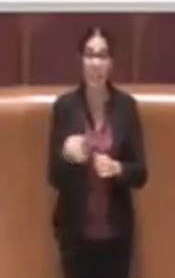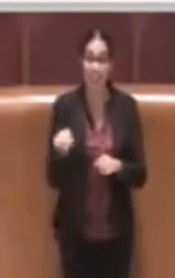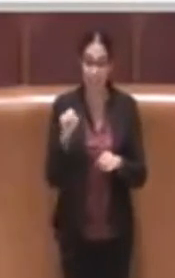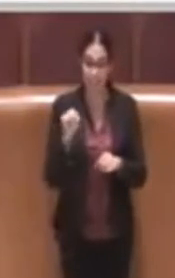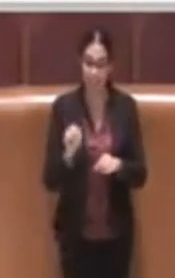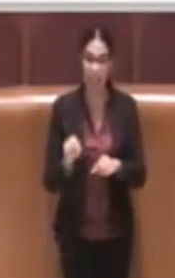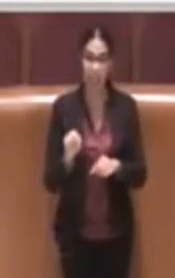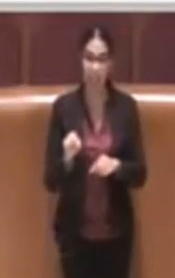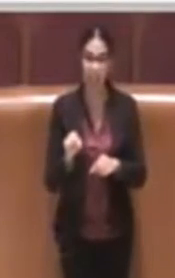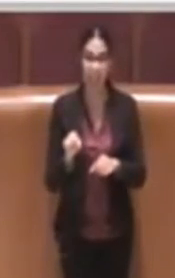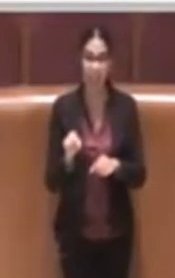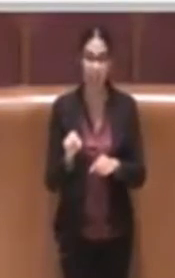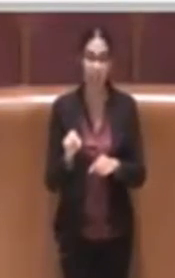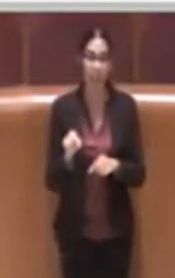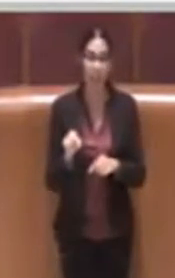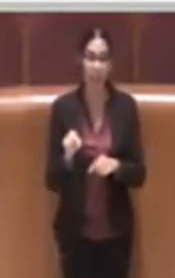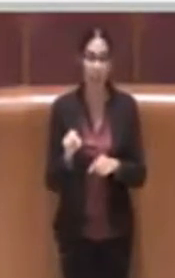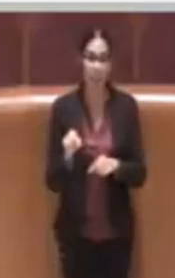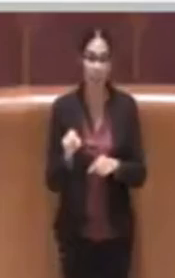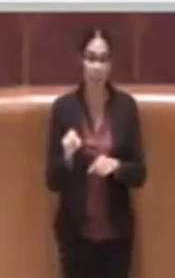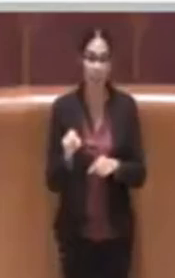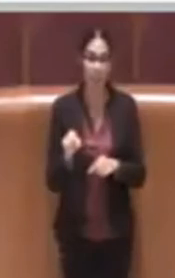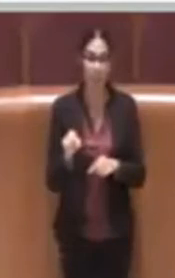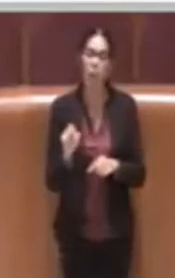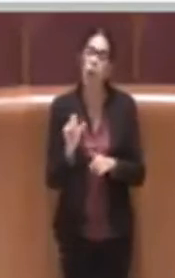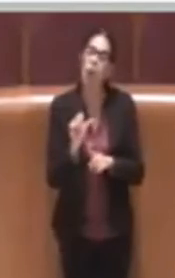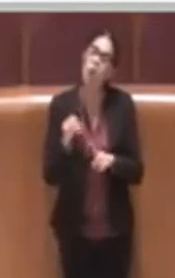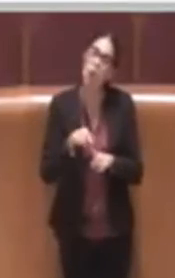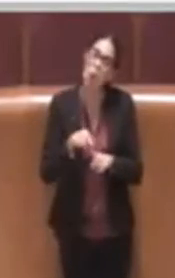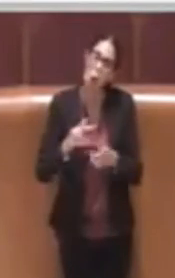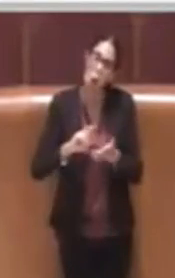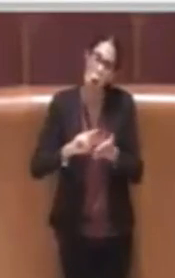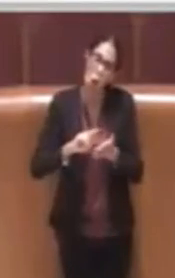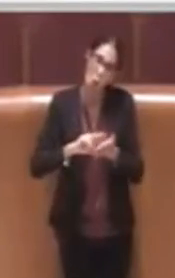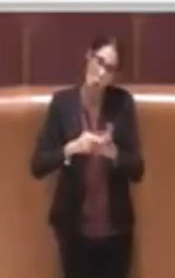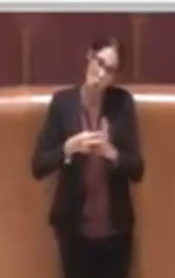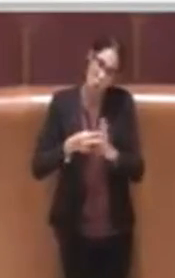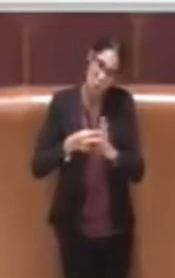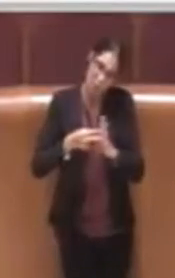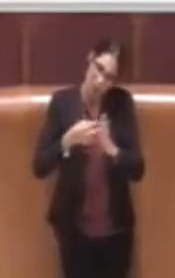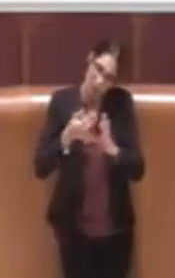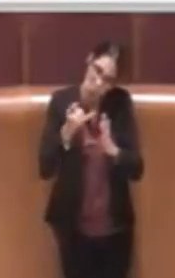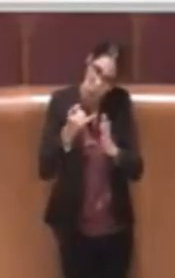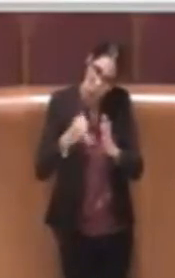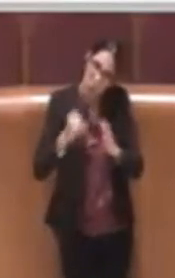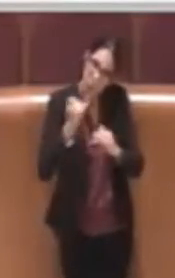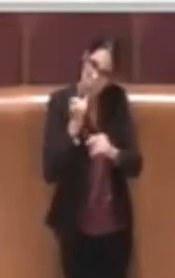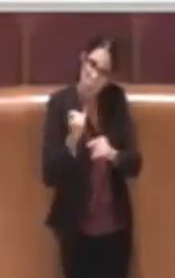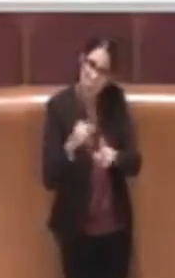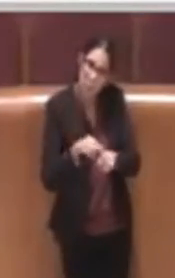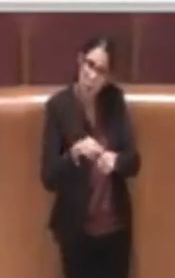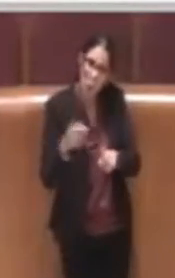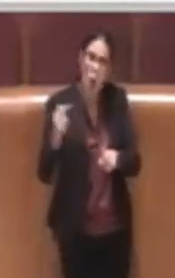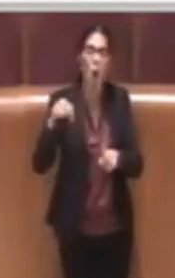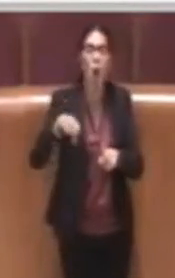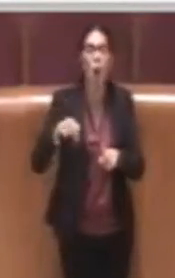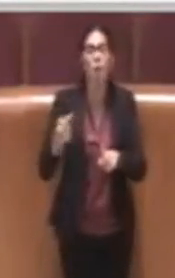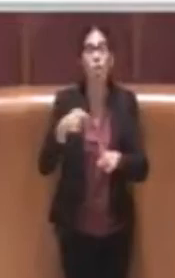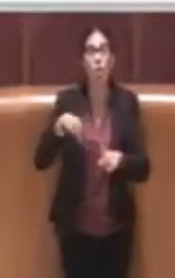punto, diciamo, la punta del problema. Oggi siamo qui perché il piano regolatore generale